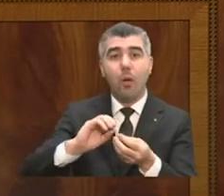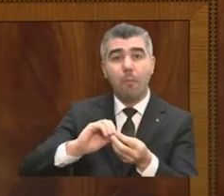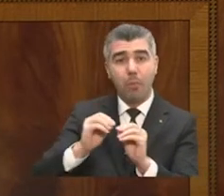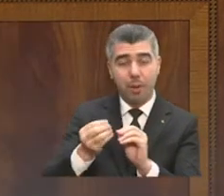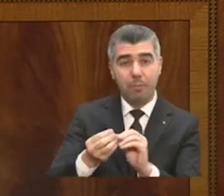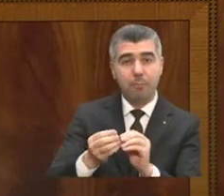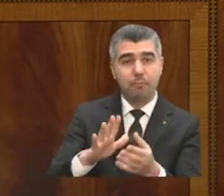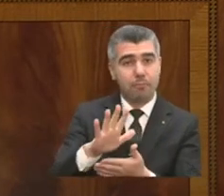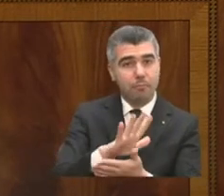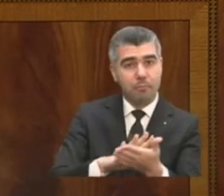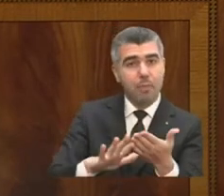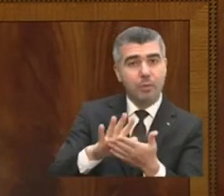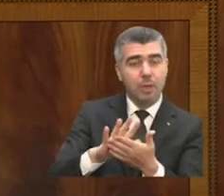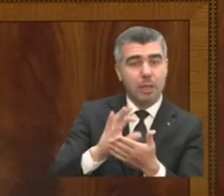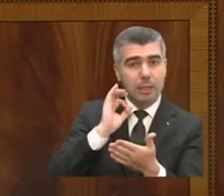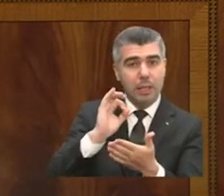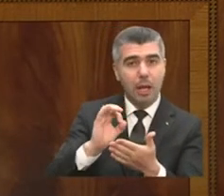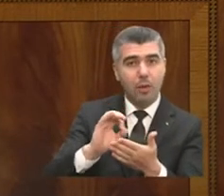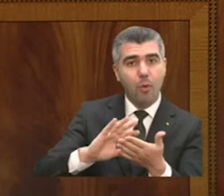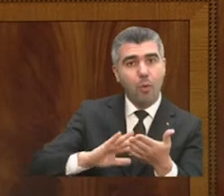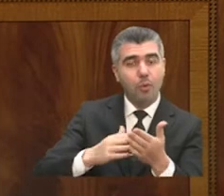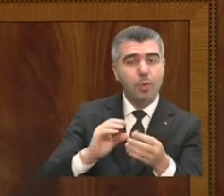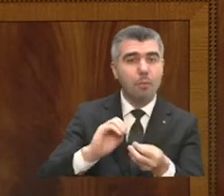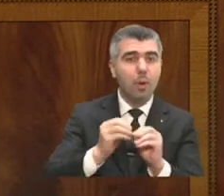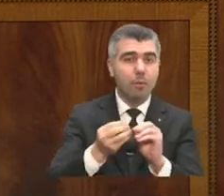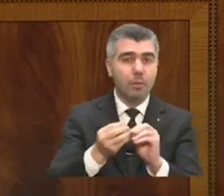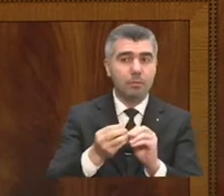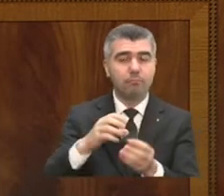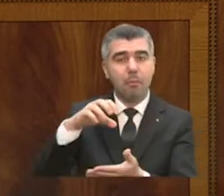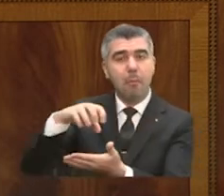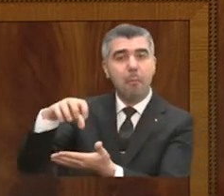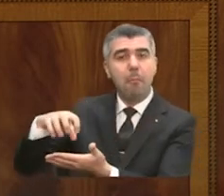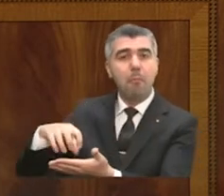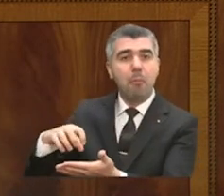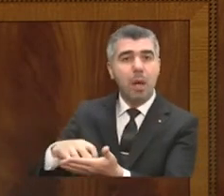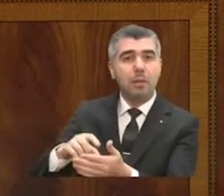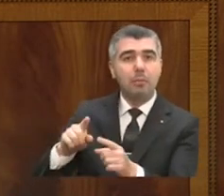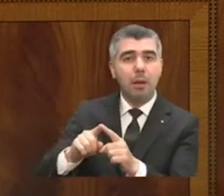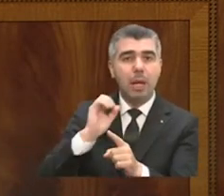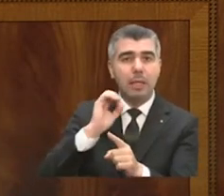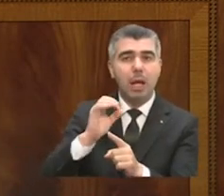pour la stabilité? Le Maroc